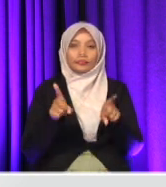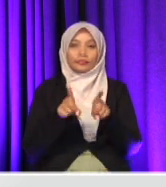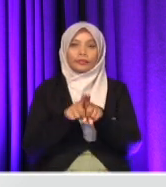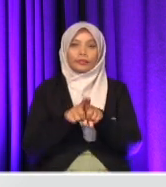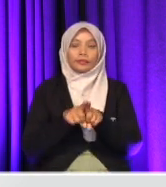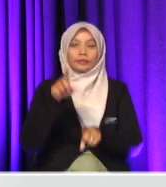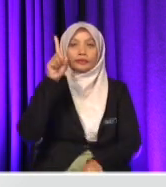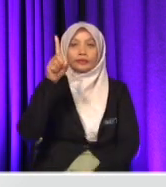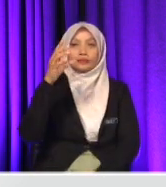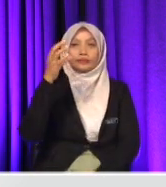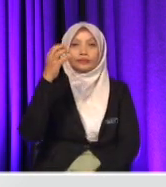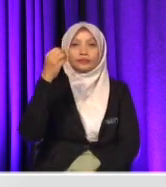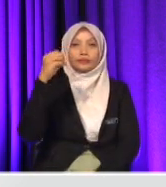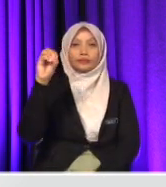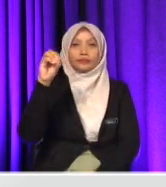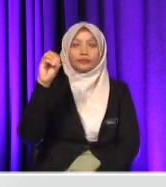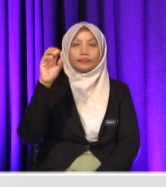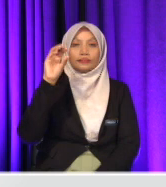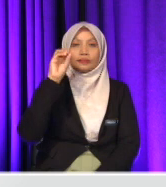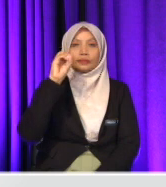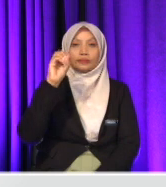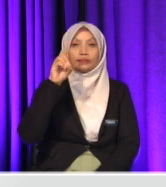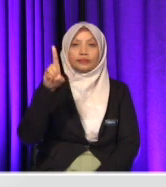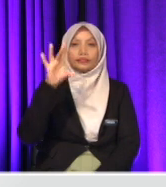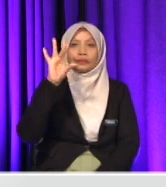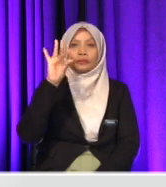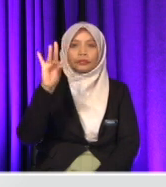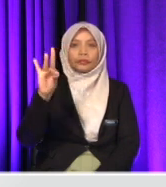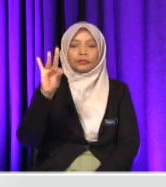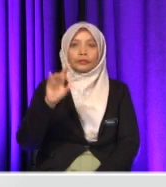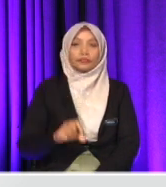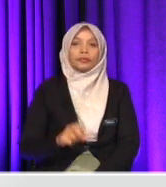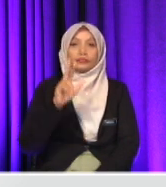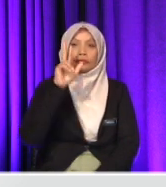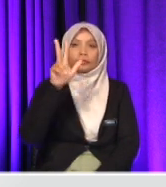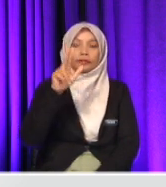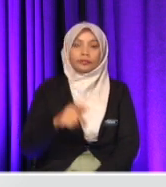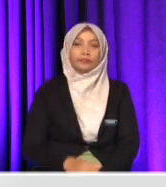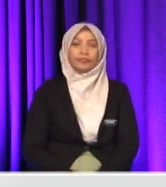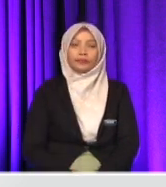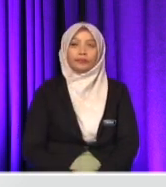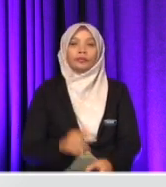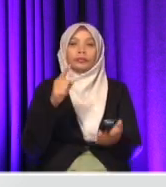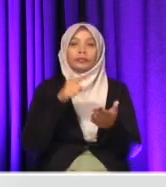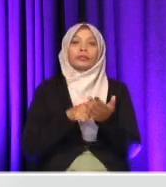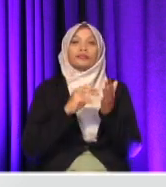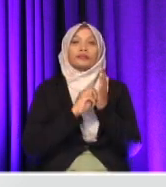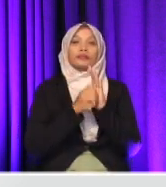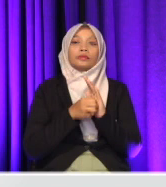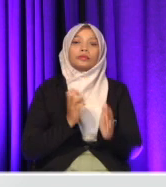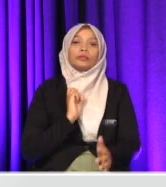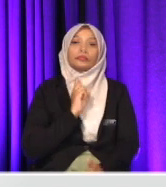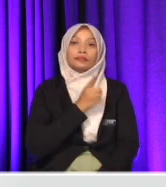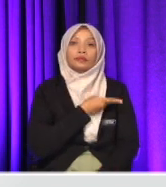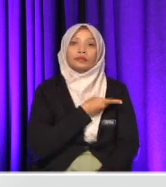118.08 sudut 32.13 darjah ohm. Okey, ini bermaksud kita